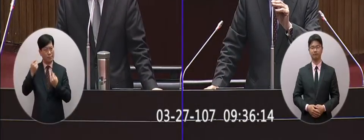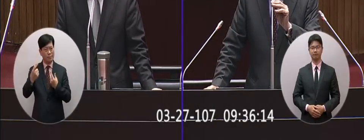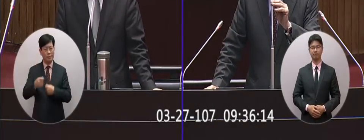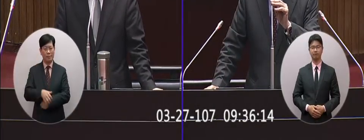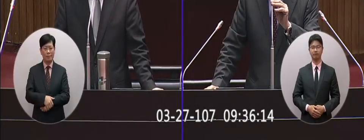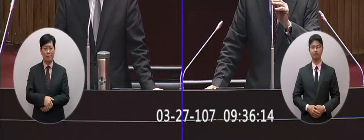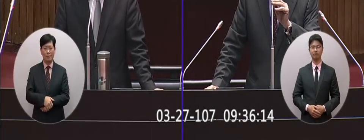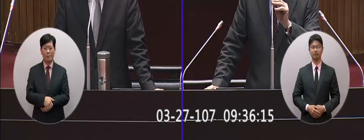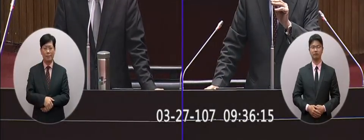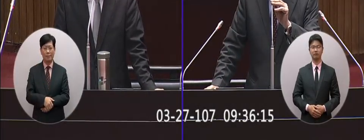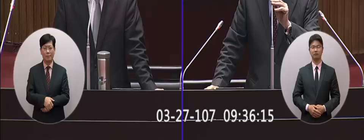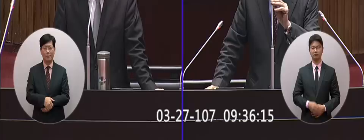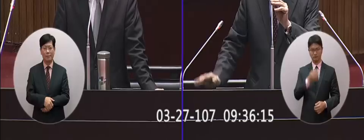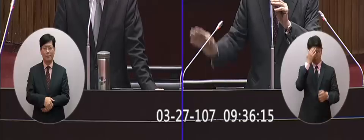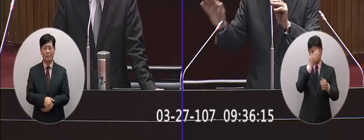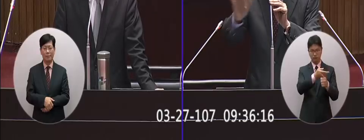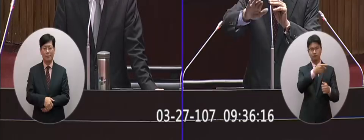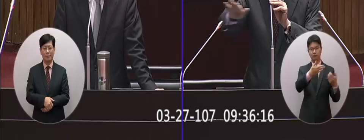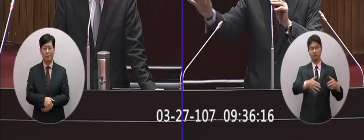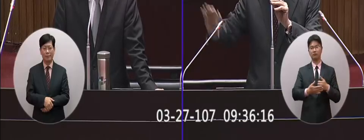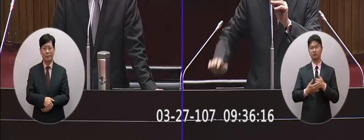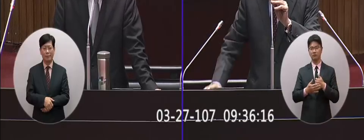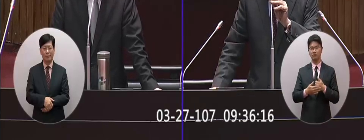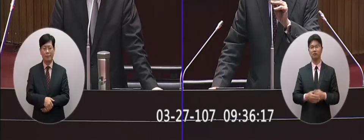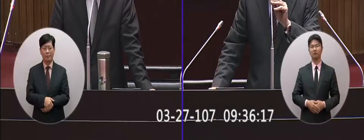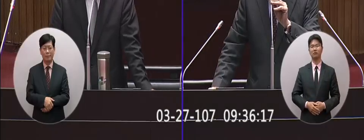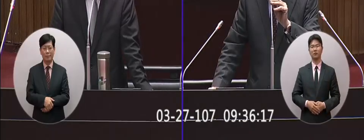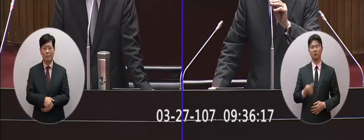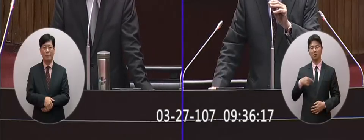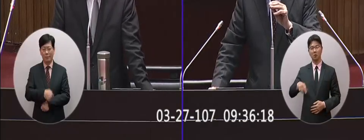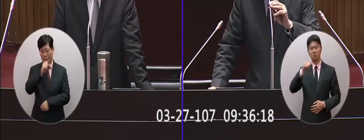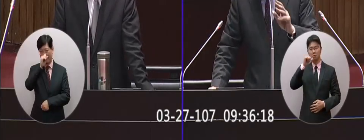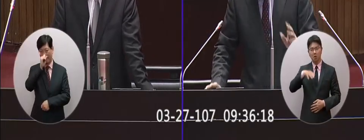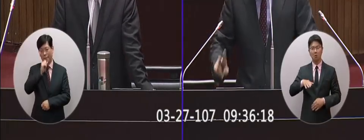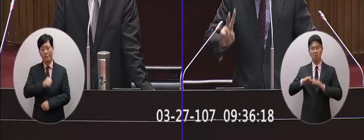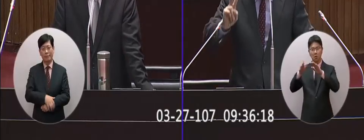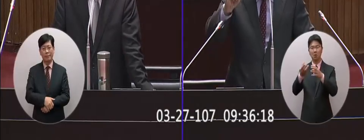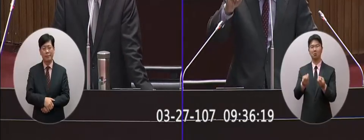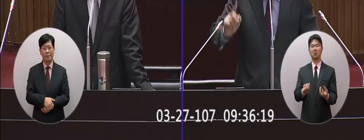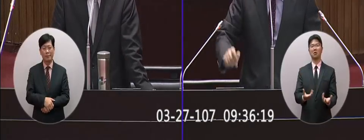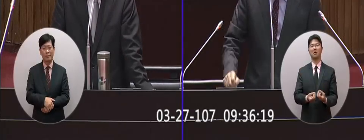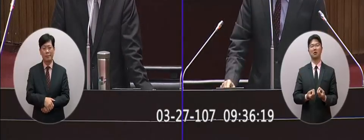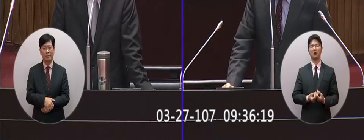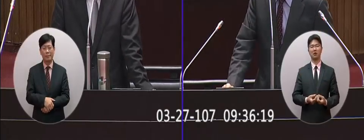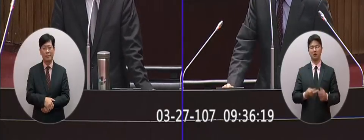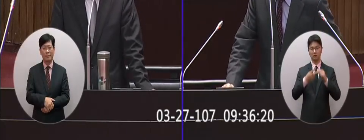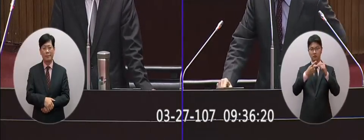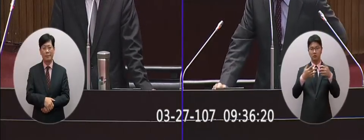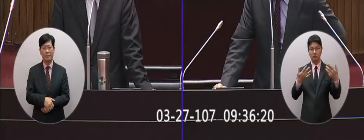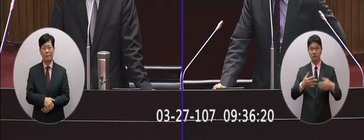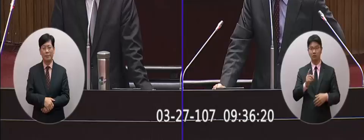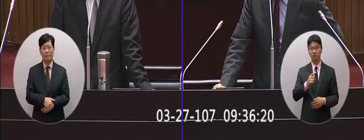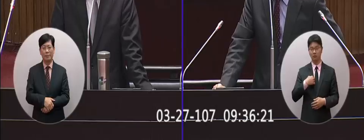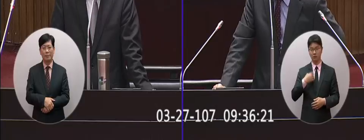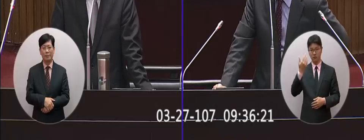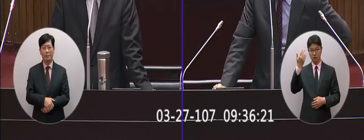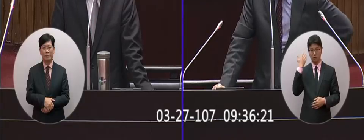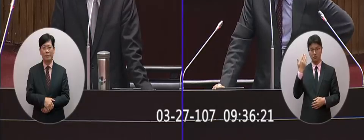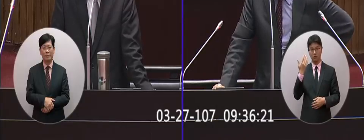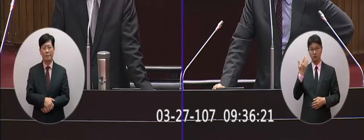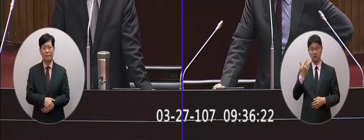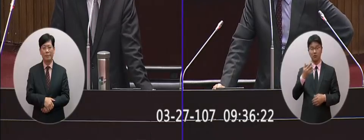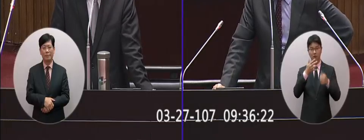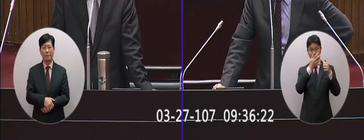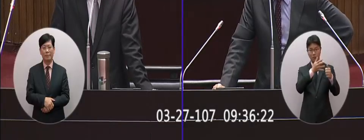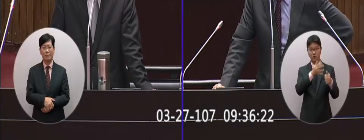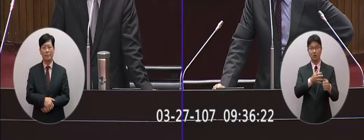的， 好不好？觉得好，我们拜托觉得，不然就看到死水一滩了、 啊，好不好？ 第二个问题，点解我跟你总执行？